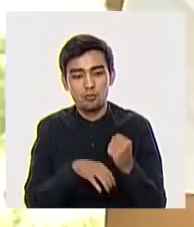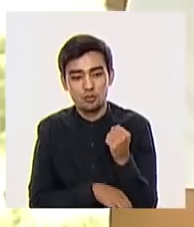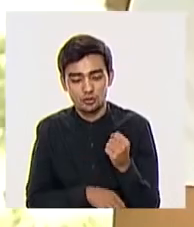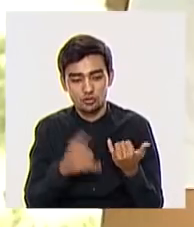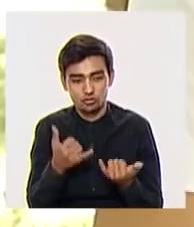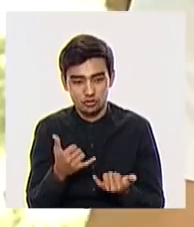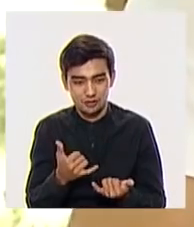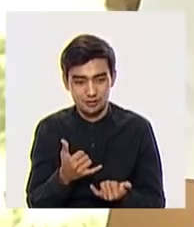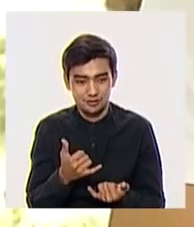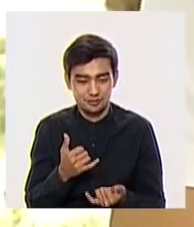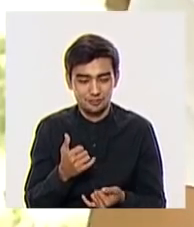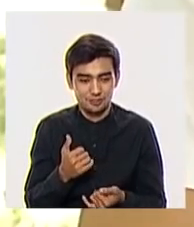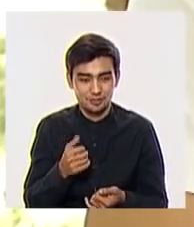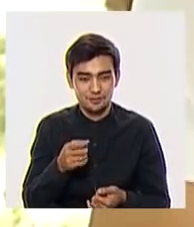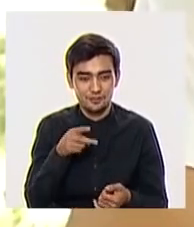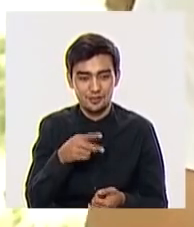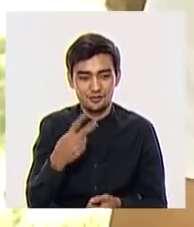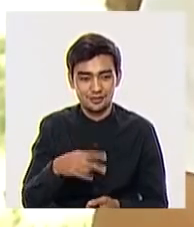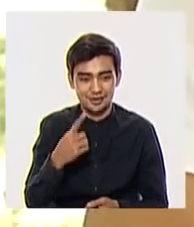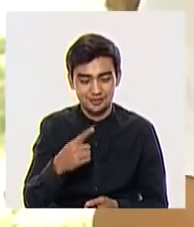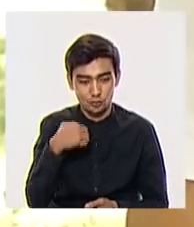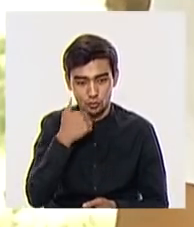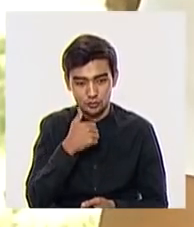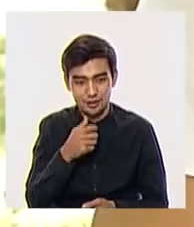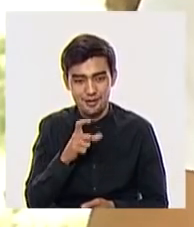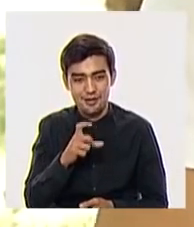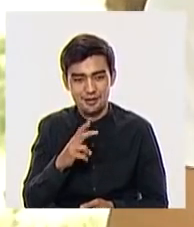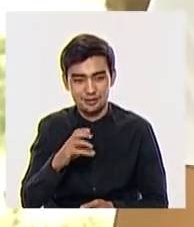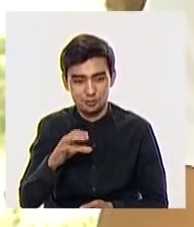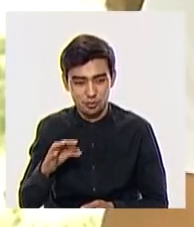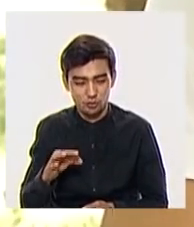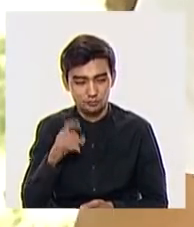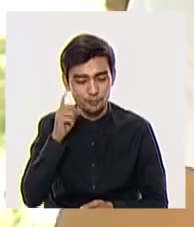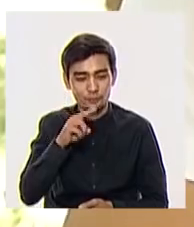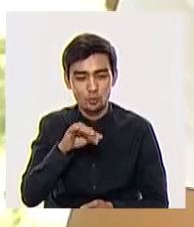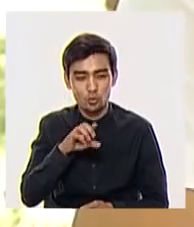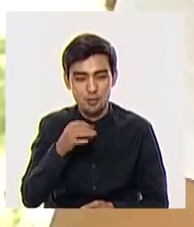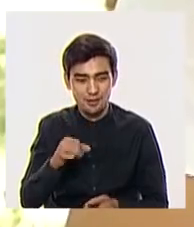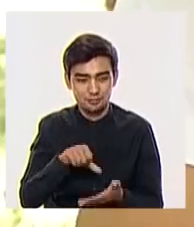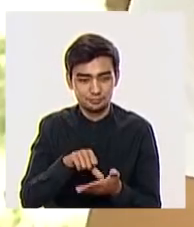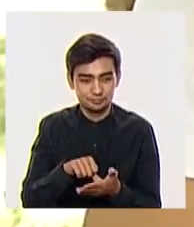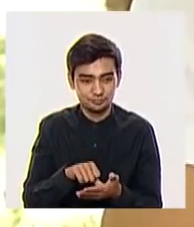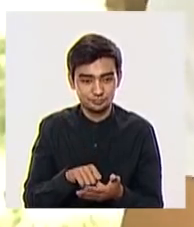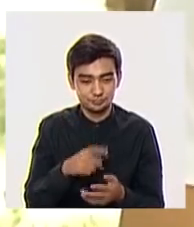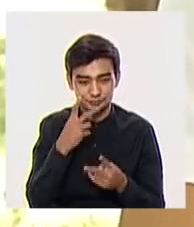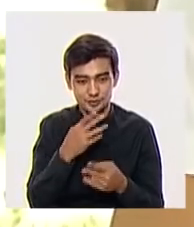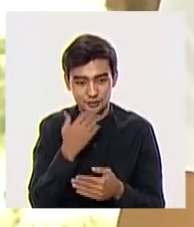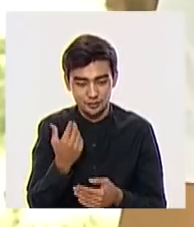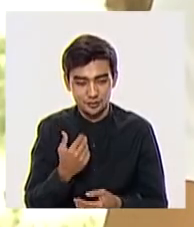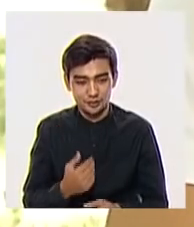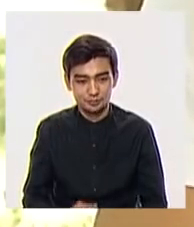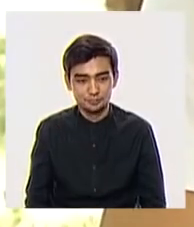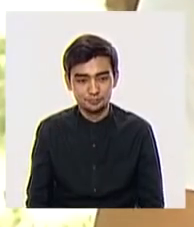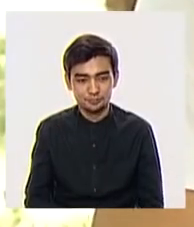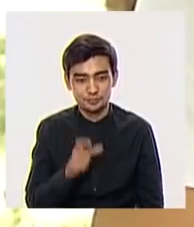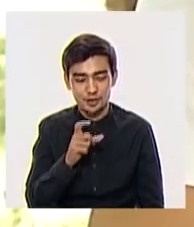қазір Құдай қаласа 2021-де негізі 2020-да деген экспо байқауы бар Дубайдағы. Көрме.